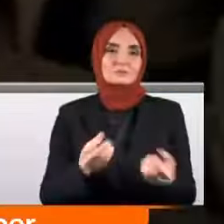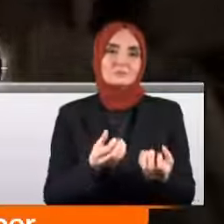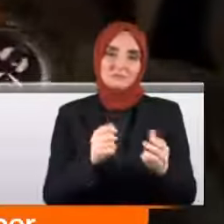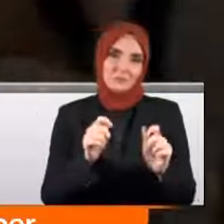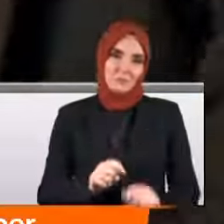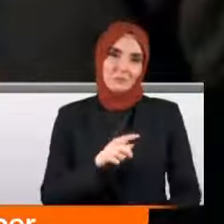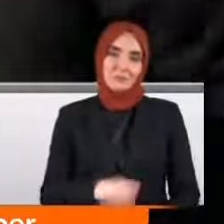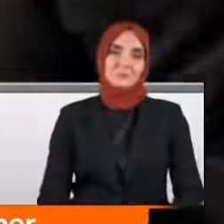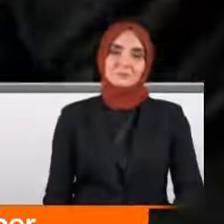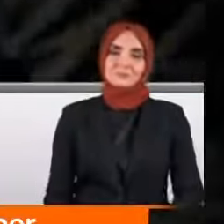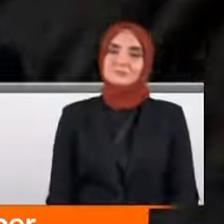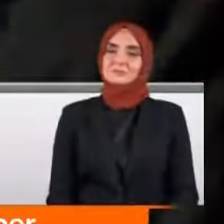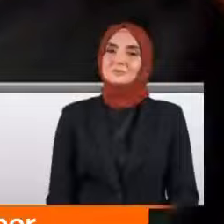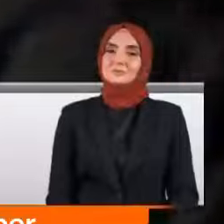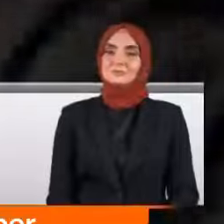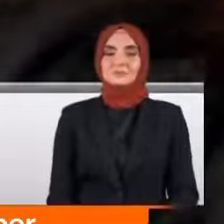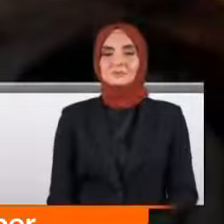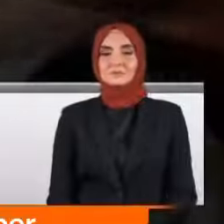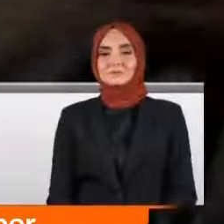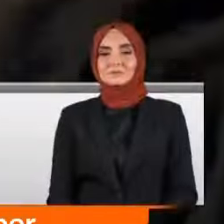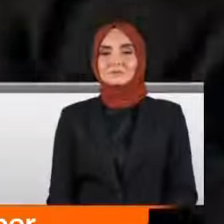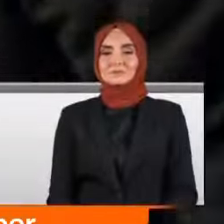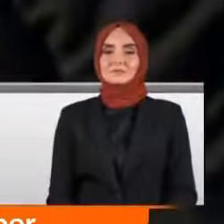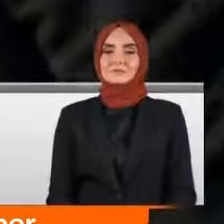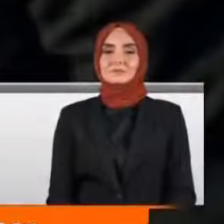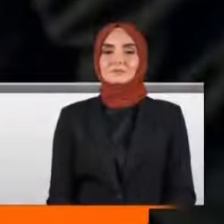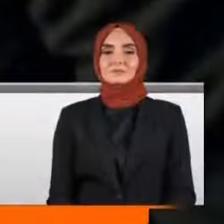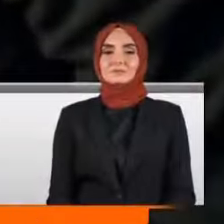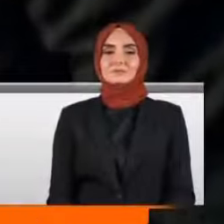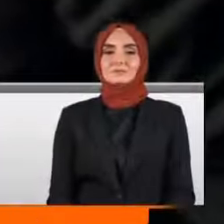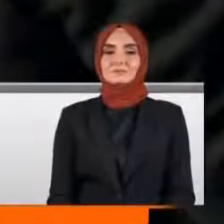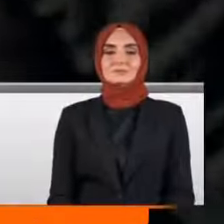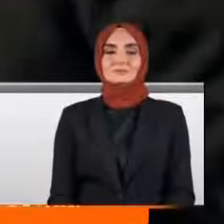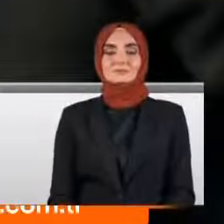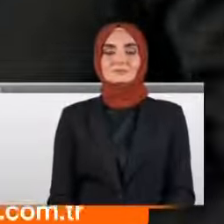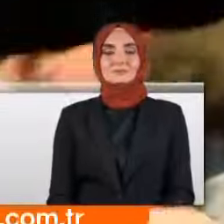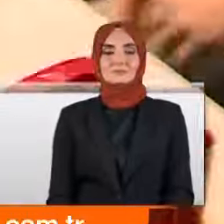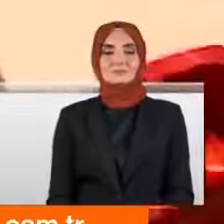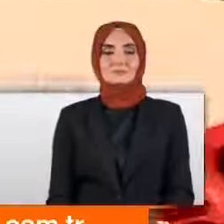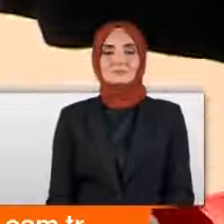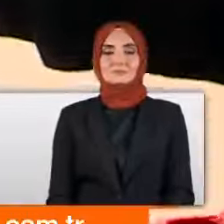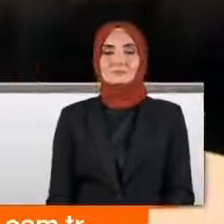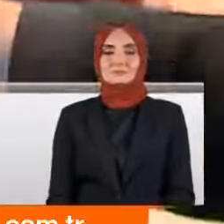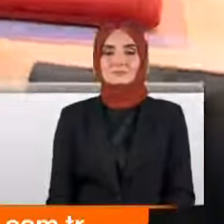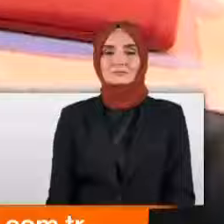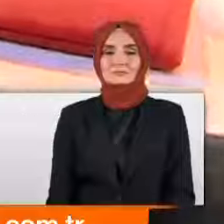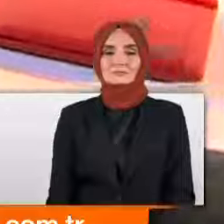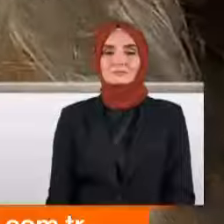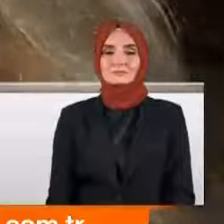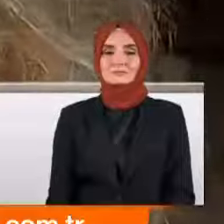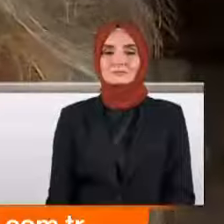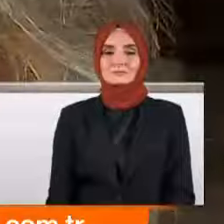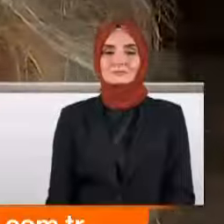gelince ne hissediyorsunuz? Çok kötü hissediyorum. Hiç gerek yok. Bir Karadenizli olarak bence tavsiye etmiyorum. Bu akşam denemek için geldi